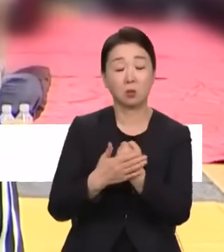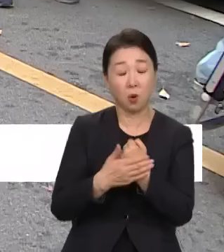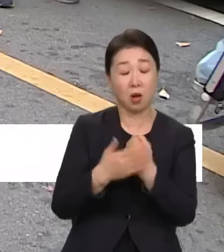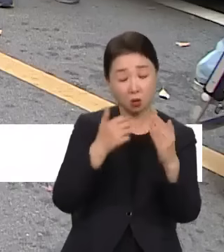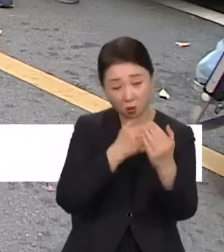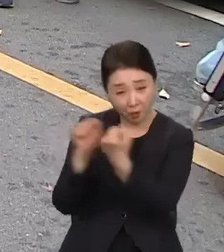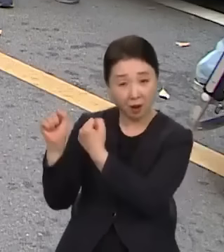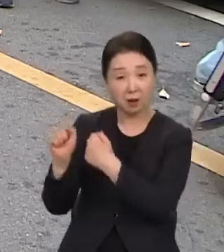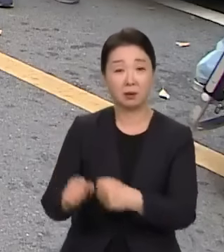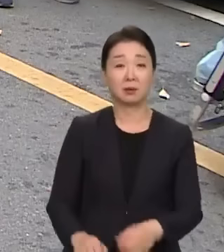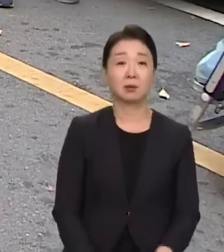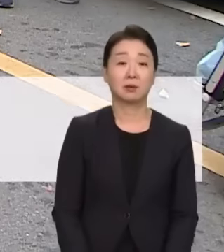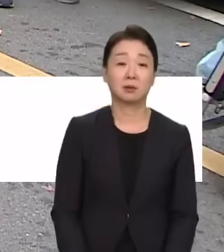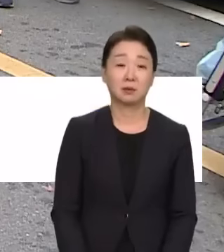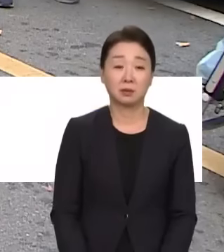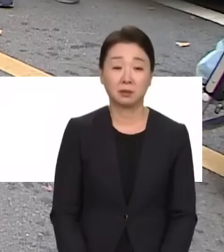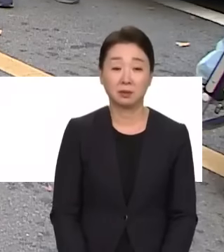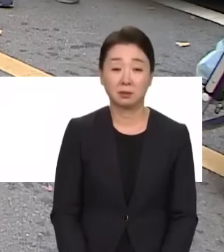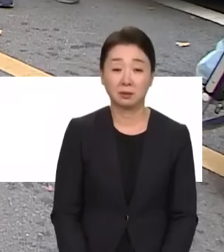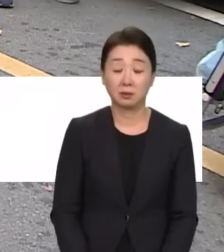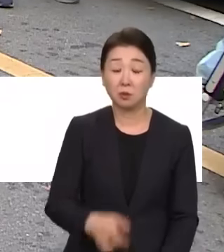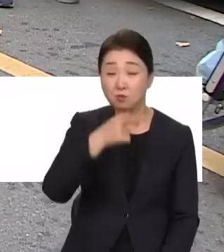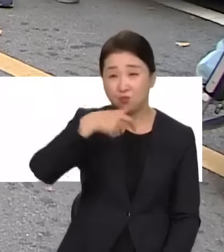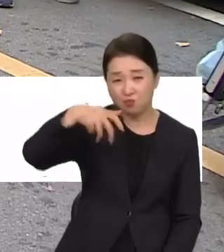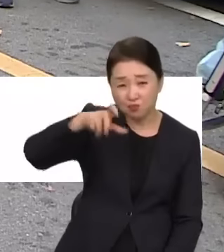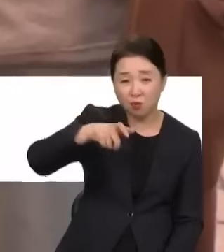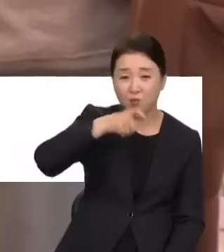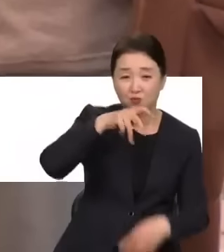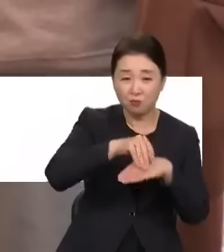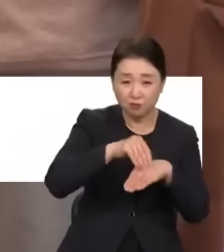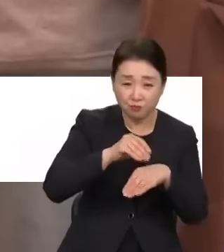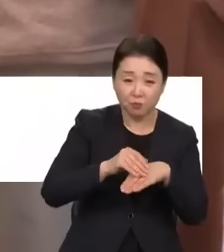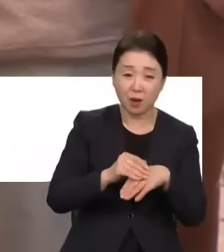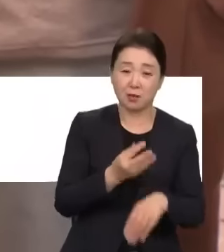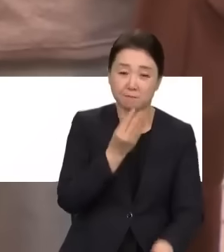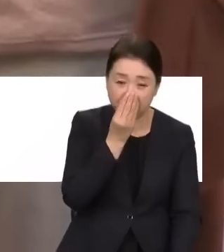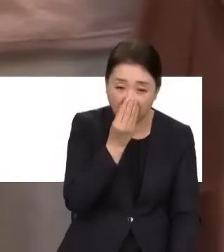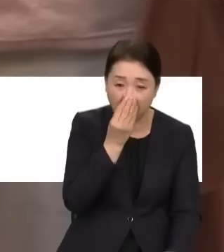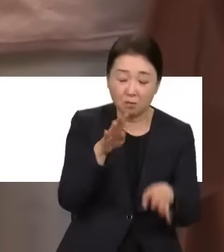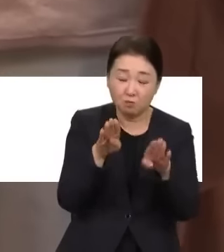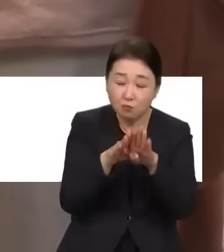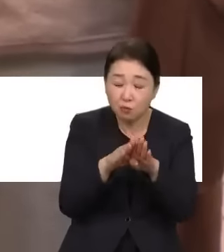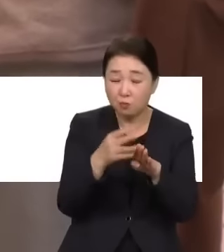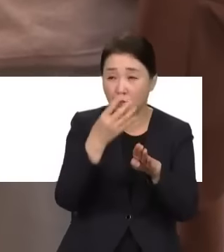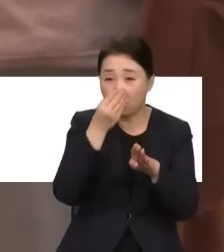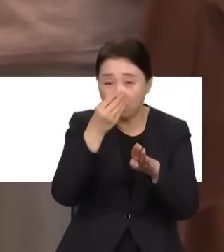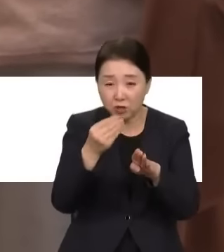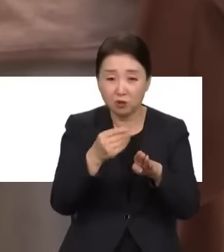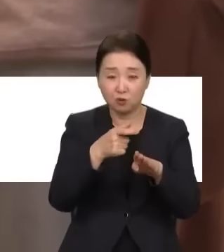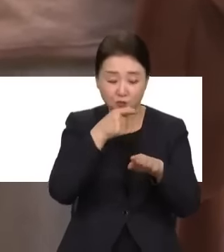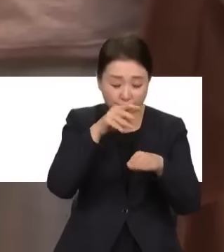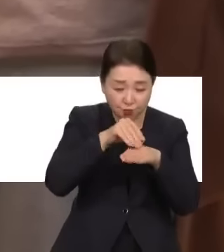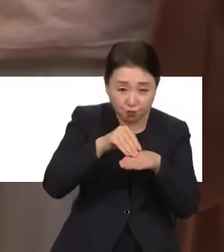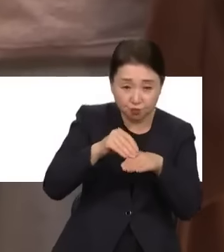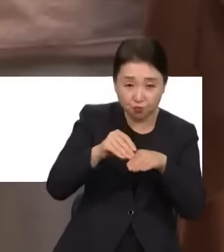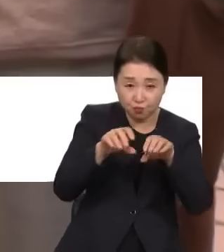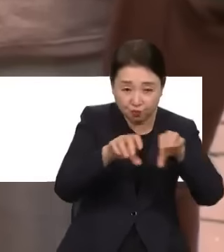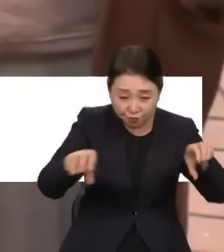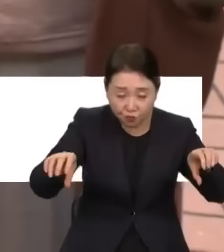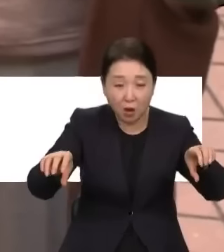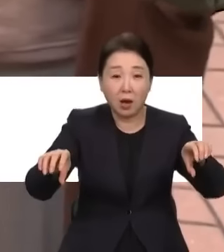나왔습니다. 샤워기 물 틀고 그다음에 소금에 물 적셔가지고 이불 막고 문틈을 휴지로 물 적셔가